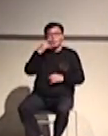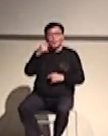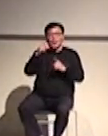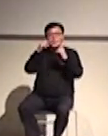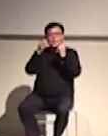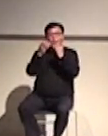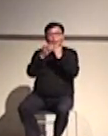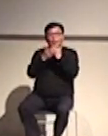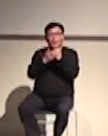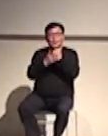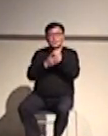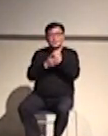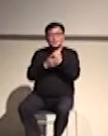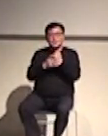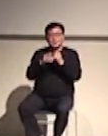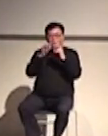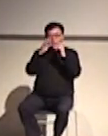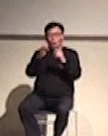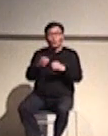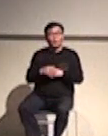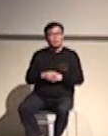사랑합니다